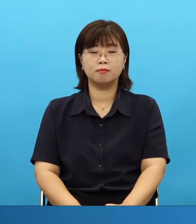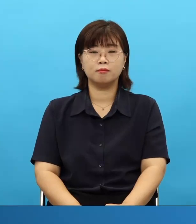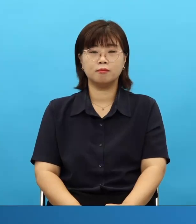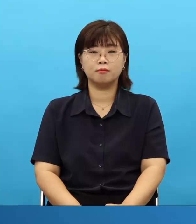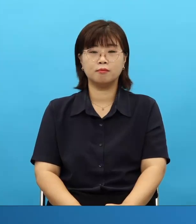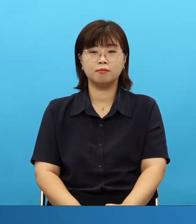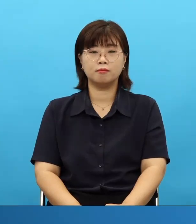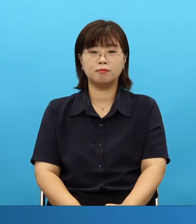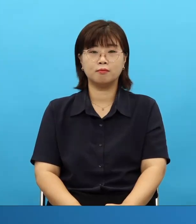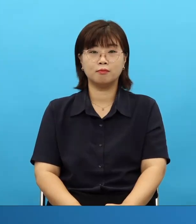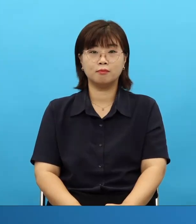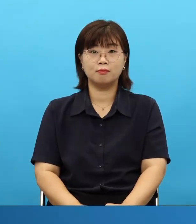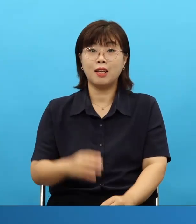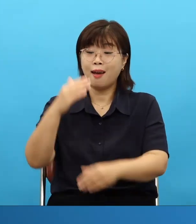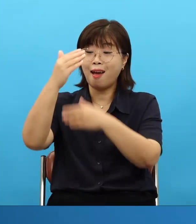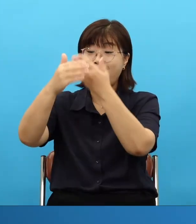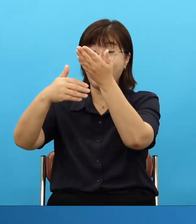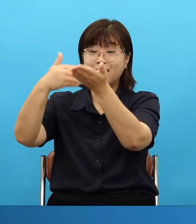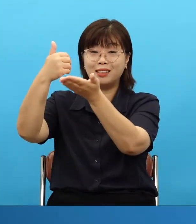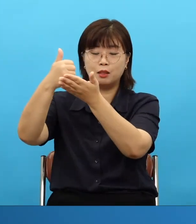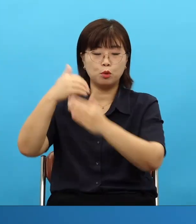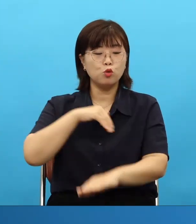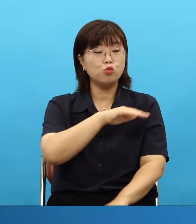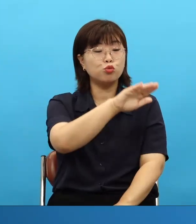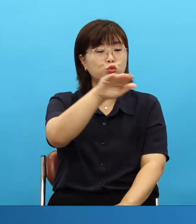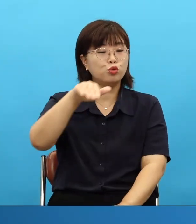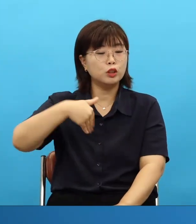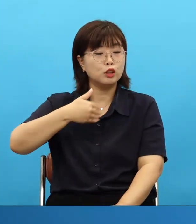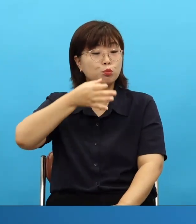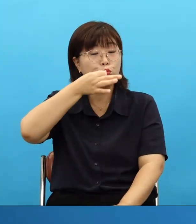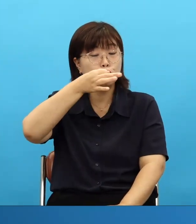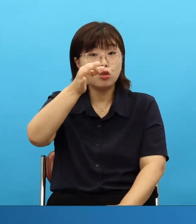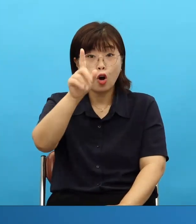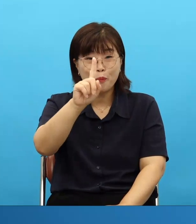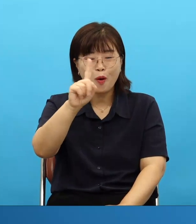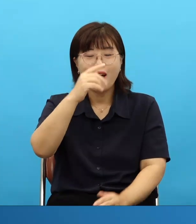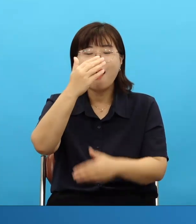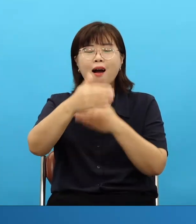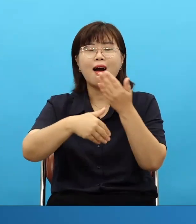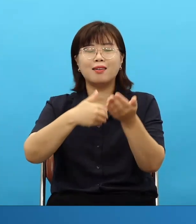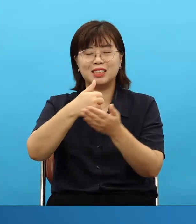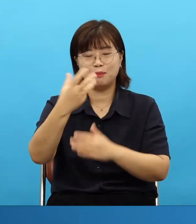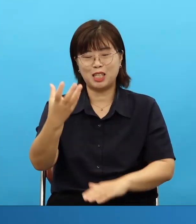하나님의 성전이다 그랬어요. God looks at us and He deems us as His temple. 그 이유는